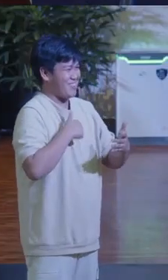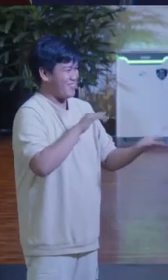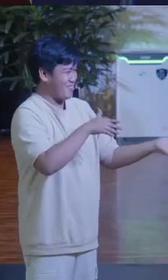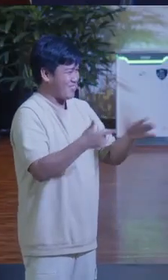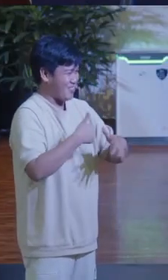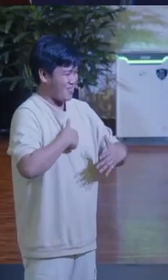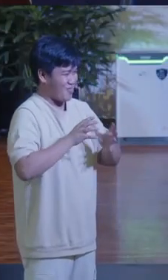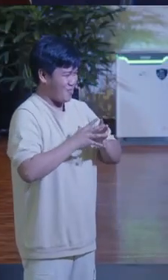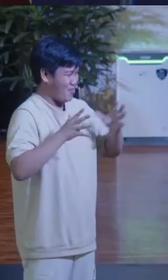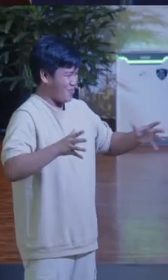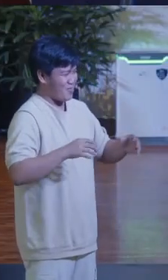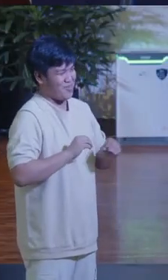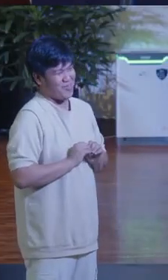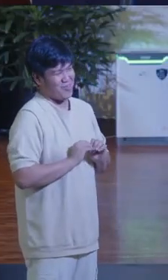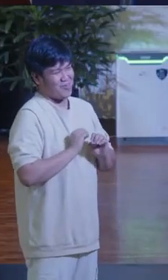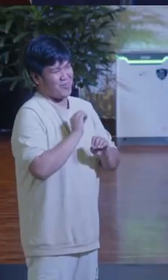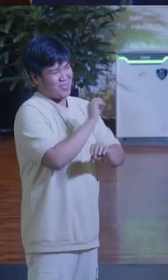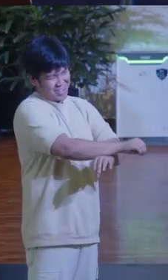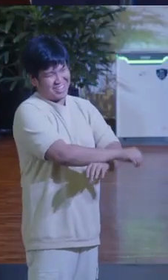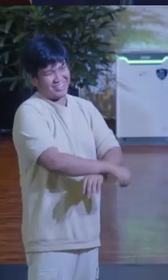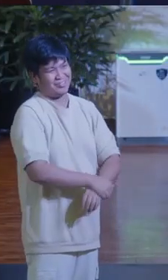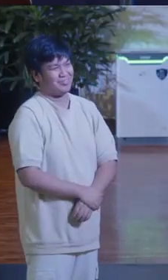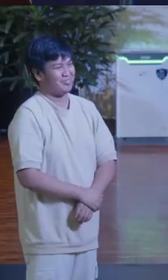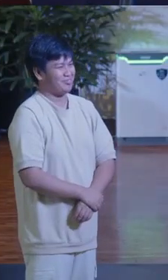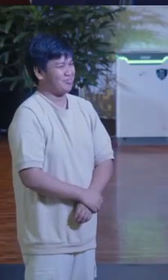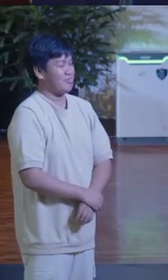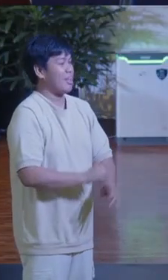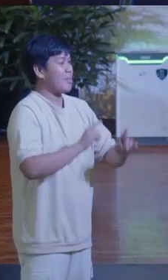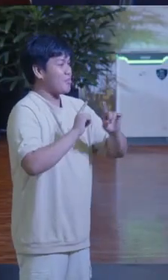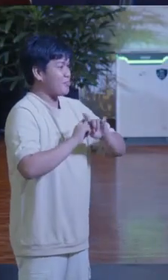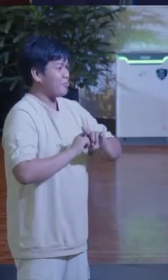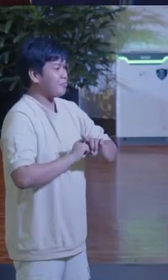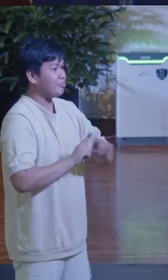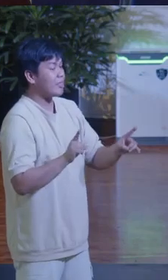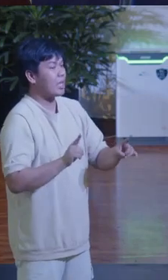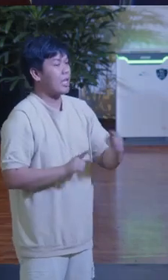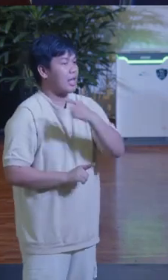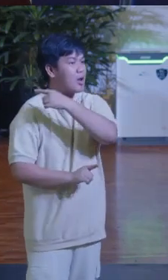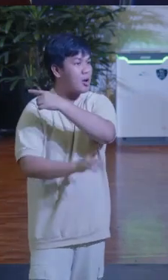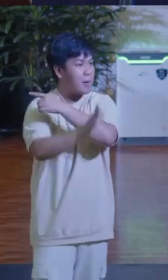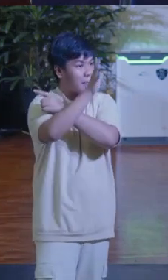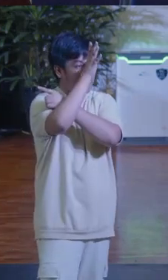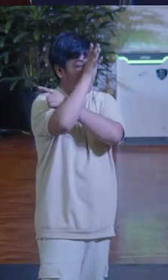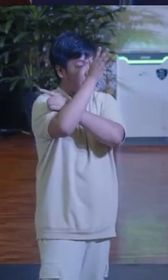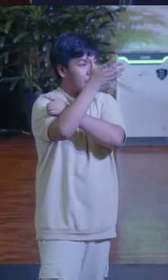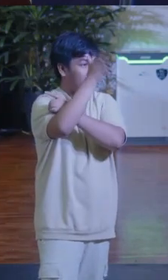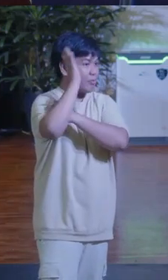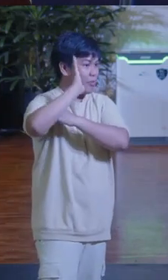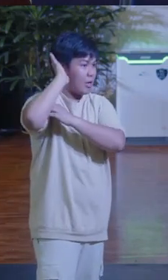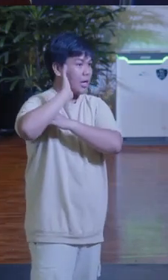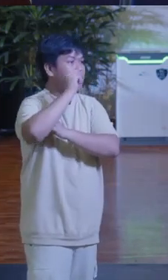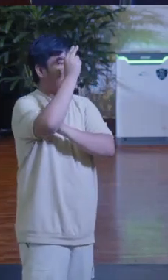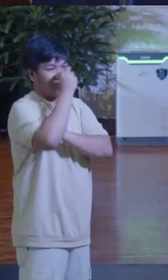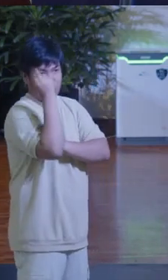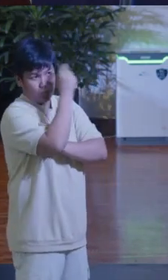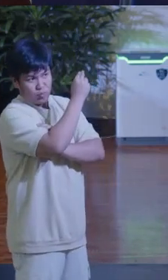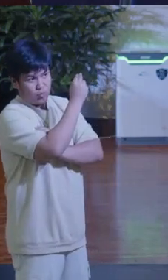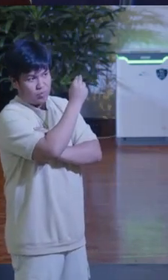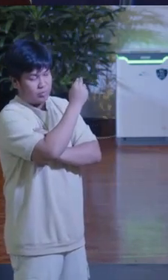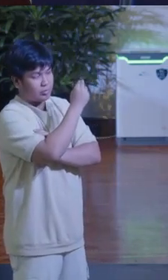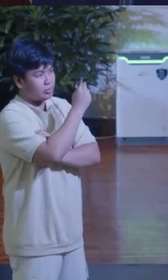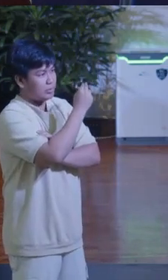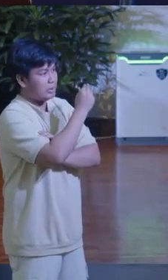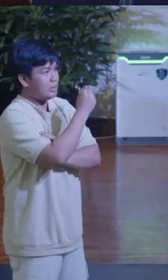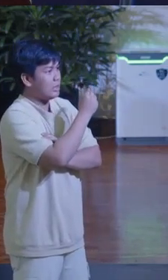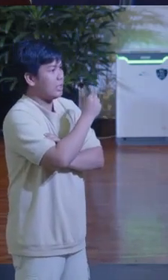eh. Na galing din siyang, dati rin siyang Romano-Katoliko. No? Kaya dahil doon